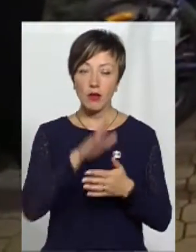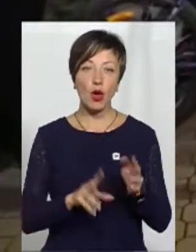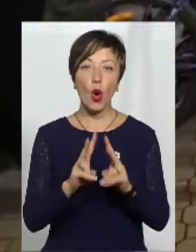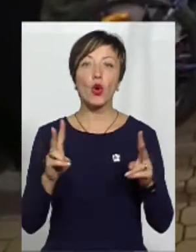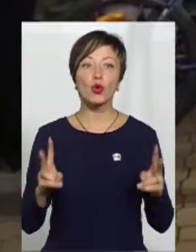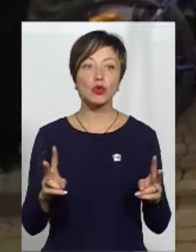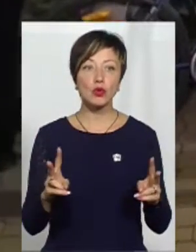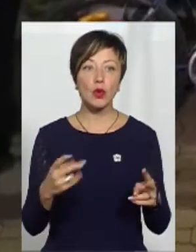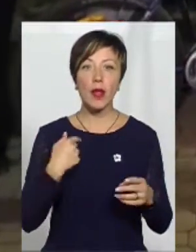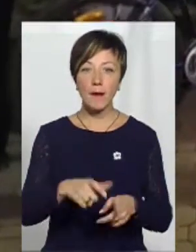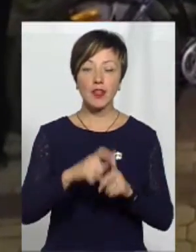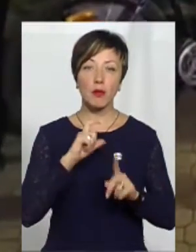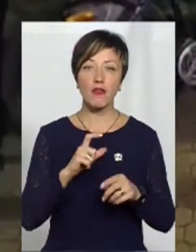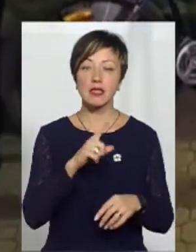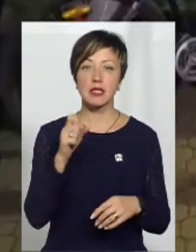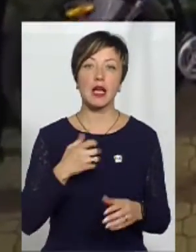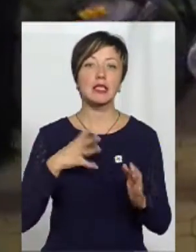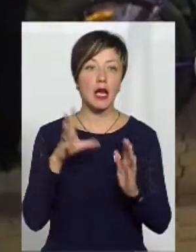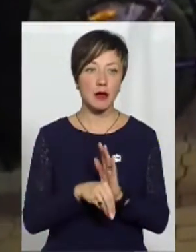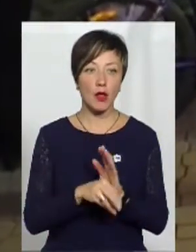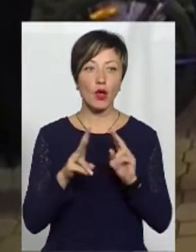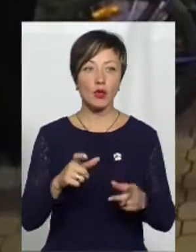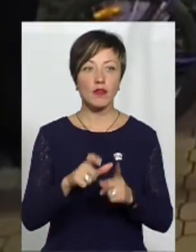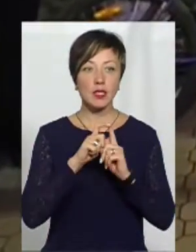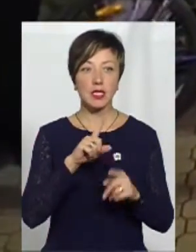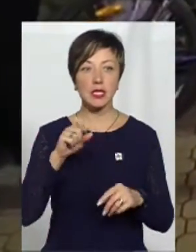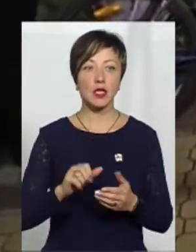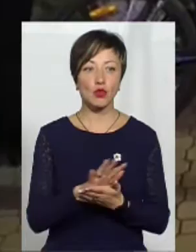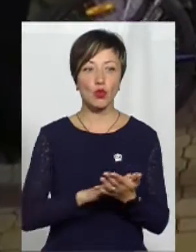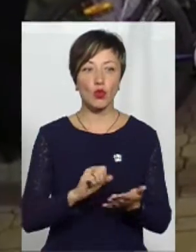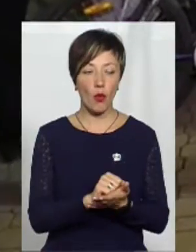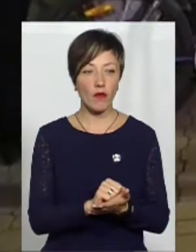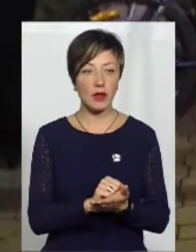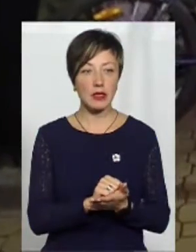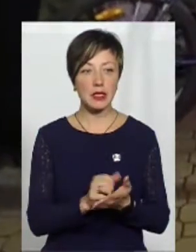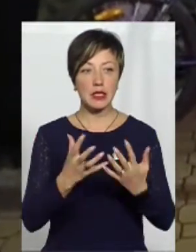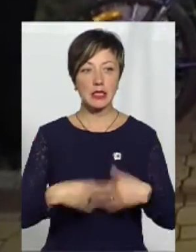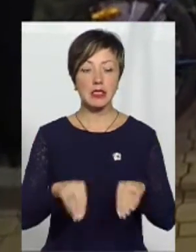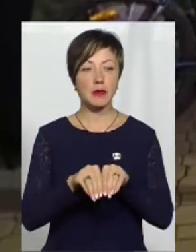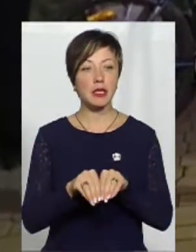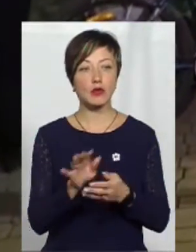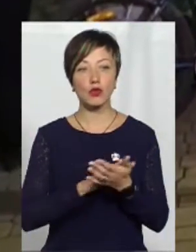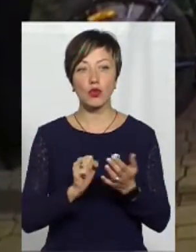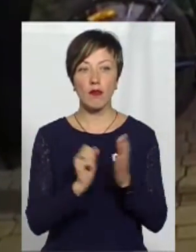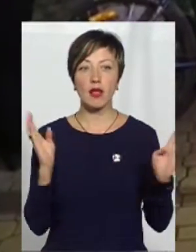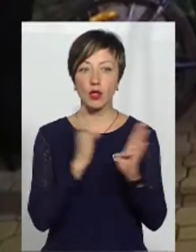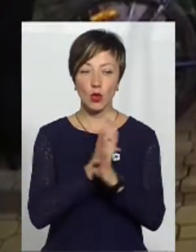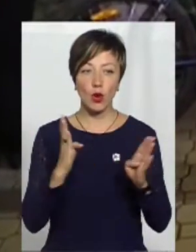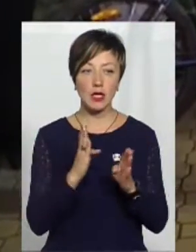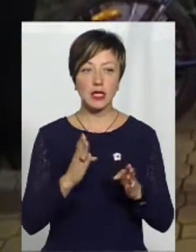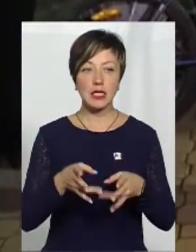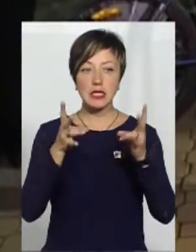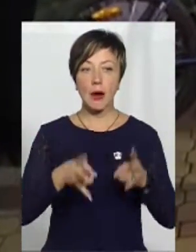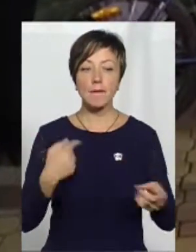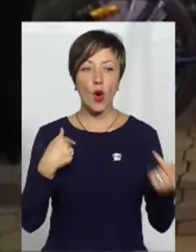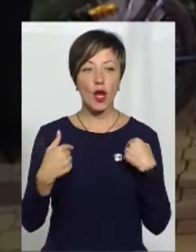нам відповість за загиблих, хто нам відповість за зруйновані сім'ї, за зруйновані долі, за покалічених